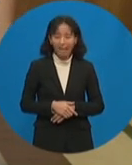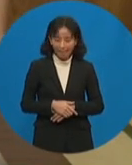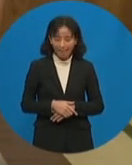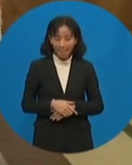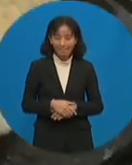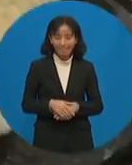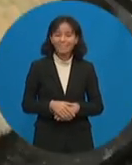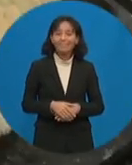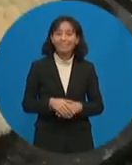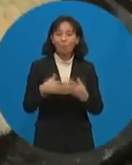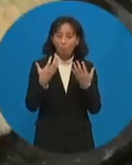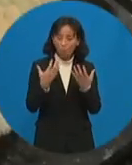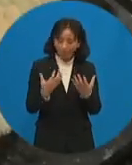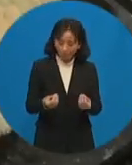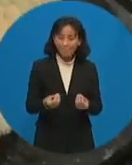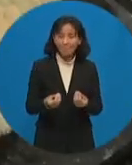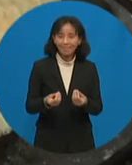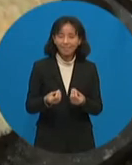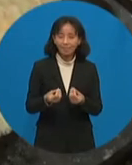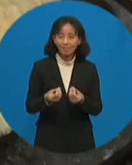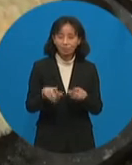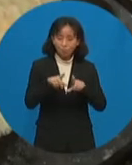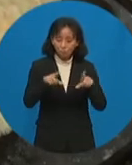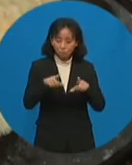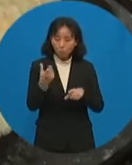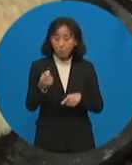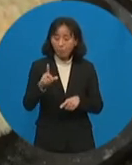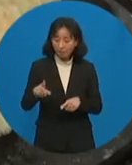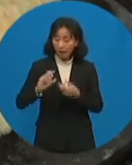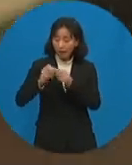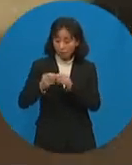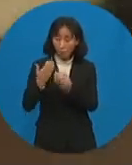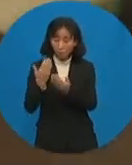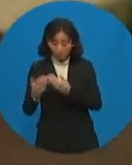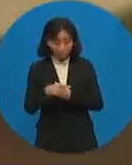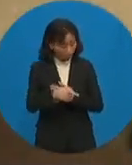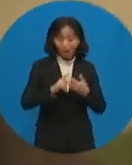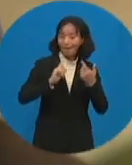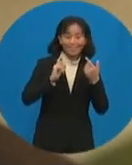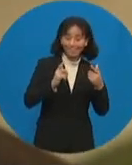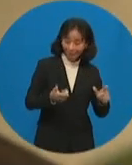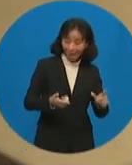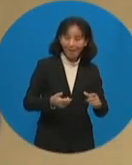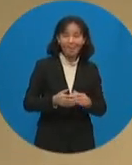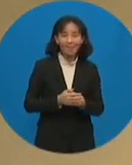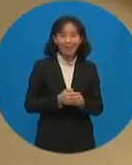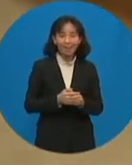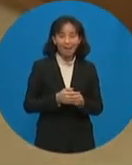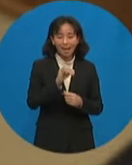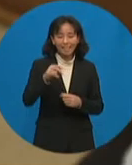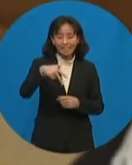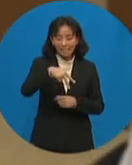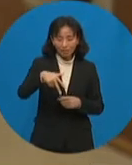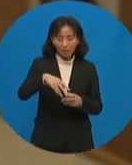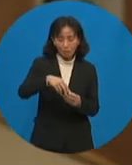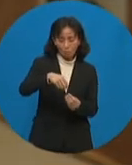です。いつものもんじゃとはちょっと色が違いますね。 そうですね、 あ、もうチーズが垂れてます、